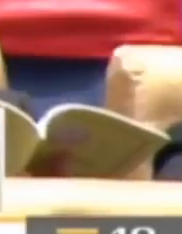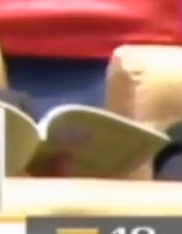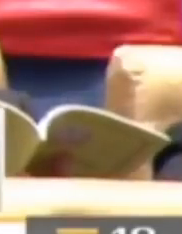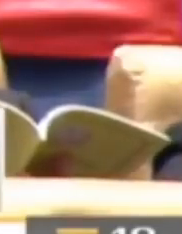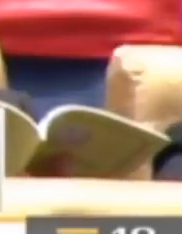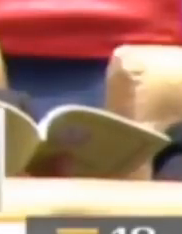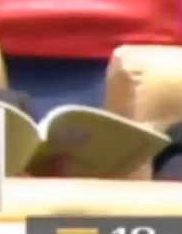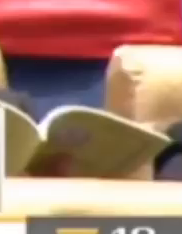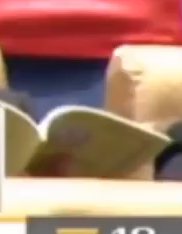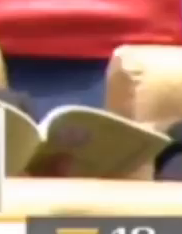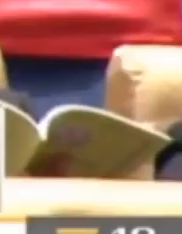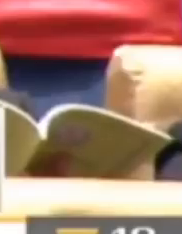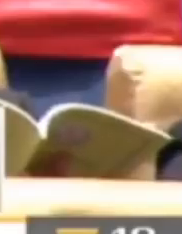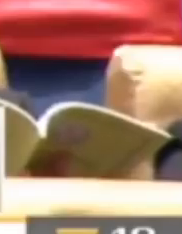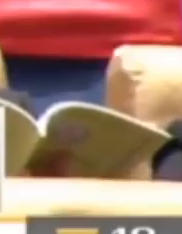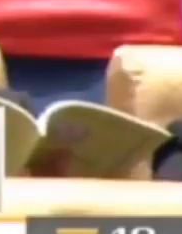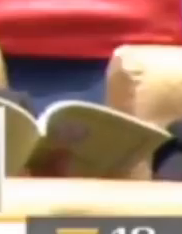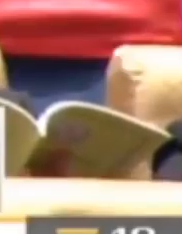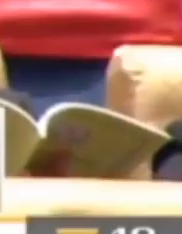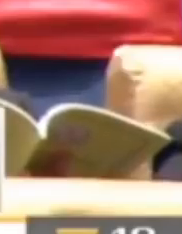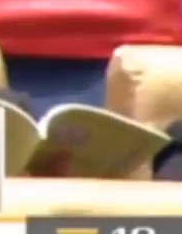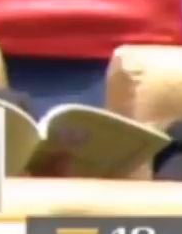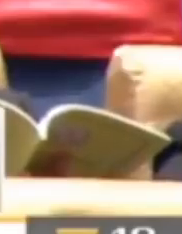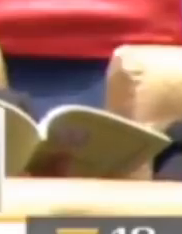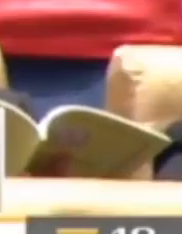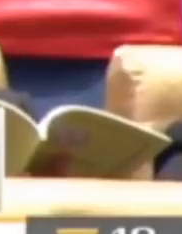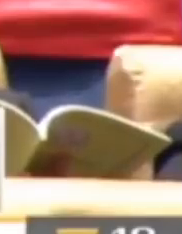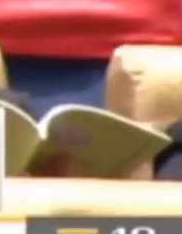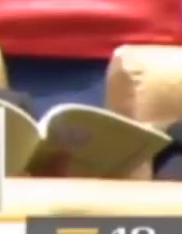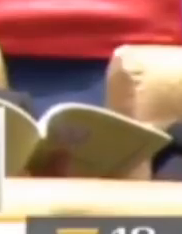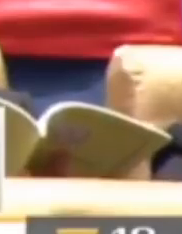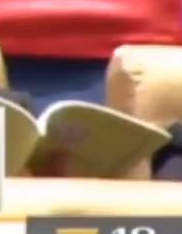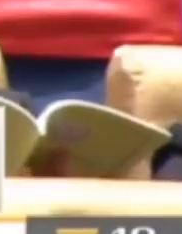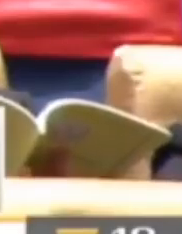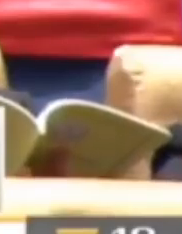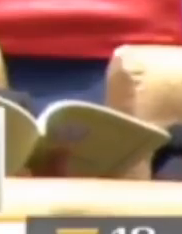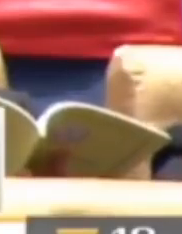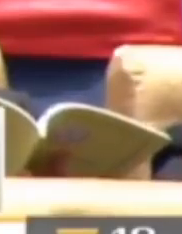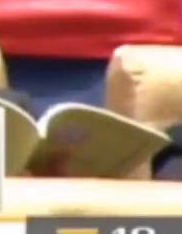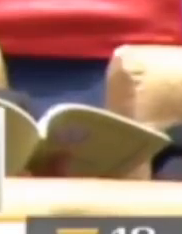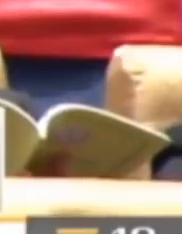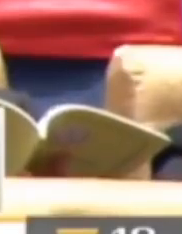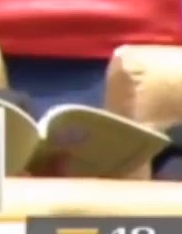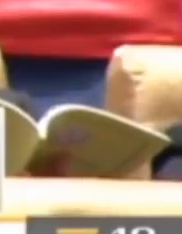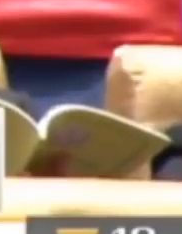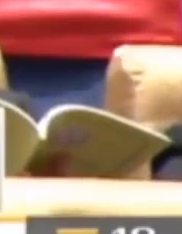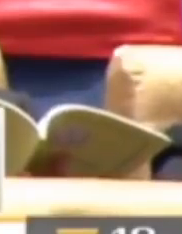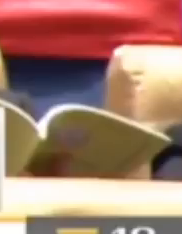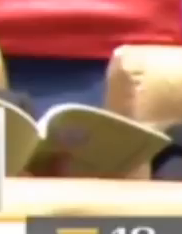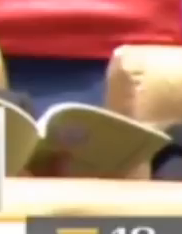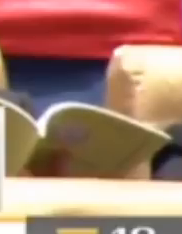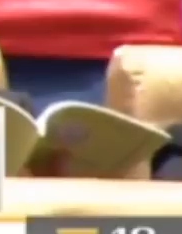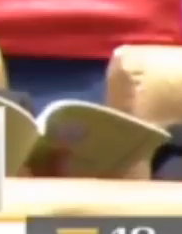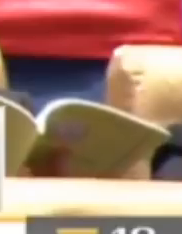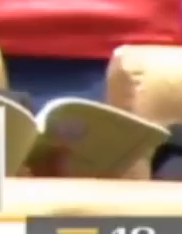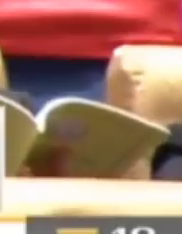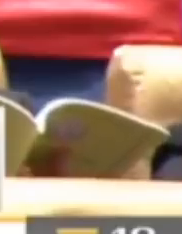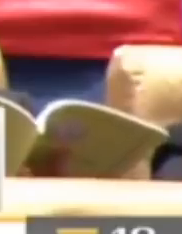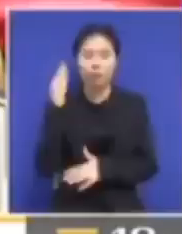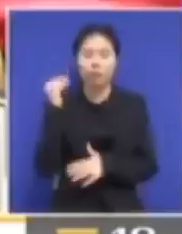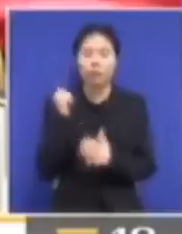50ผมดำรงตำแหน่งผู้จัดการตำรวจแห่งชาตินะครับคุณประยุทธ์ก็เป็นแม่ทัพภาคที่1นะครับ